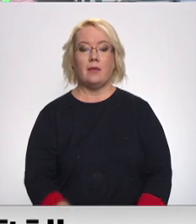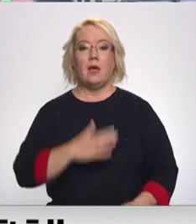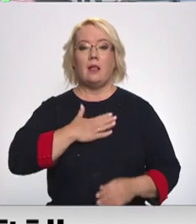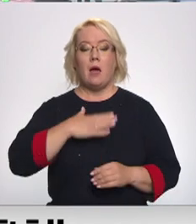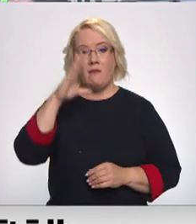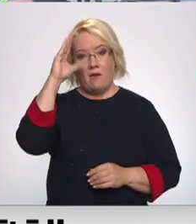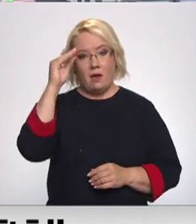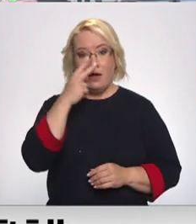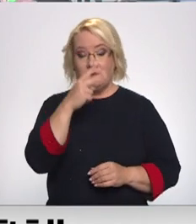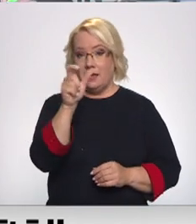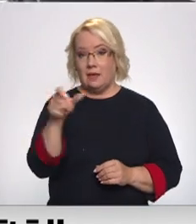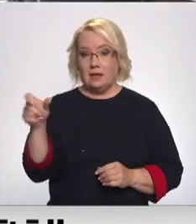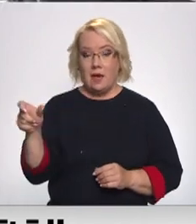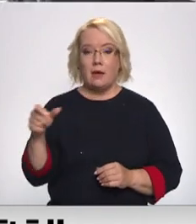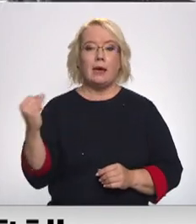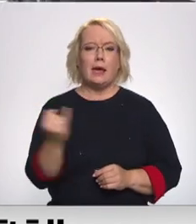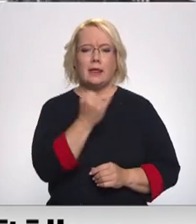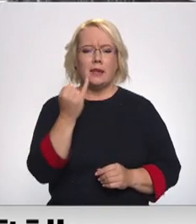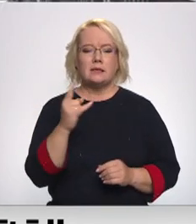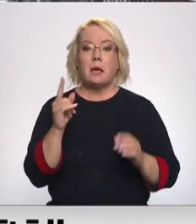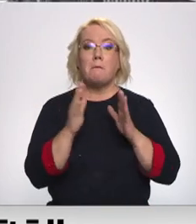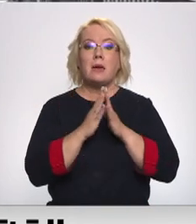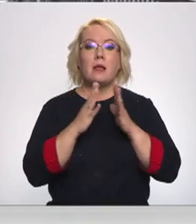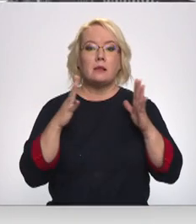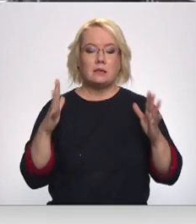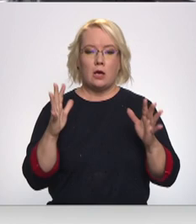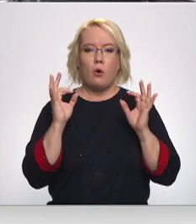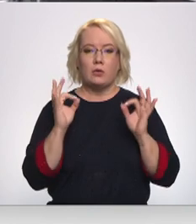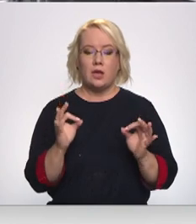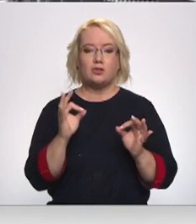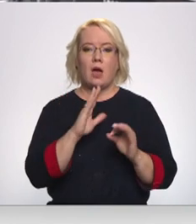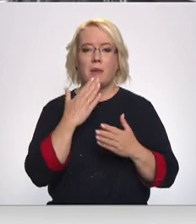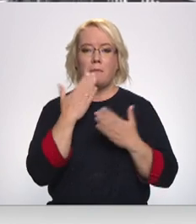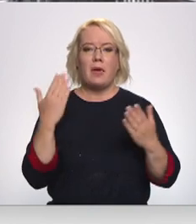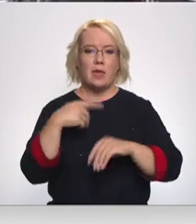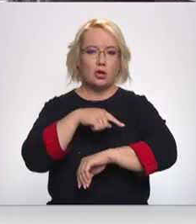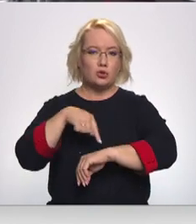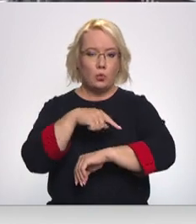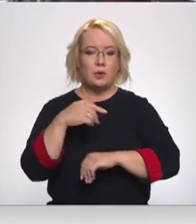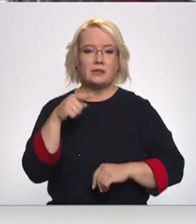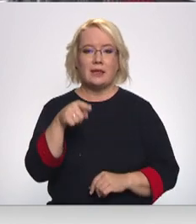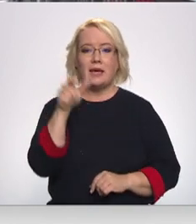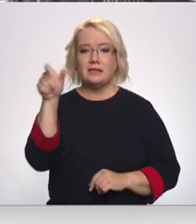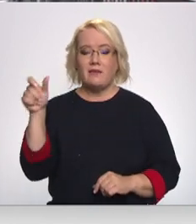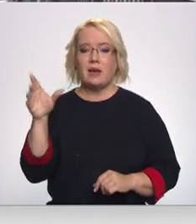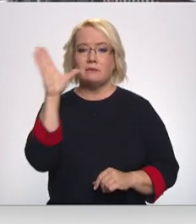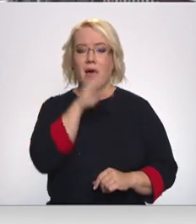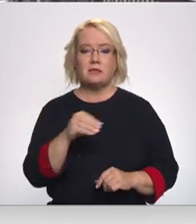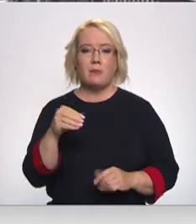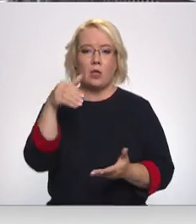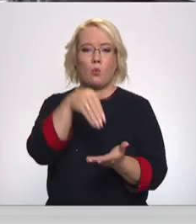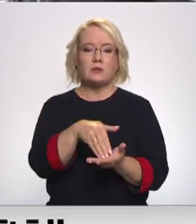Labvakar, Laura, labvakar, skatītāji, interese ir milzīga. Un tiešām rit pēdējās stundas, kad tiem cilvēkiem, kuri vēl pagūši iestāties